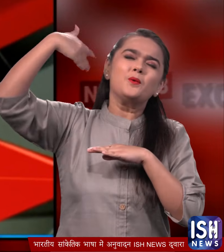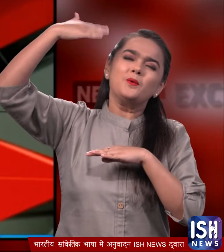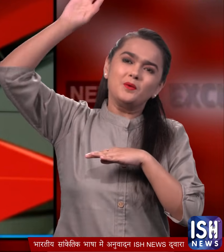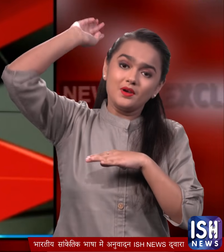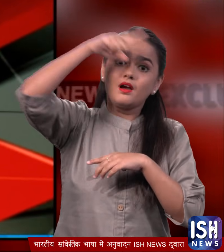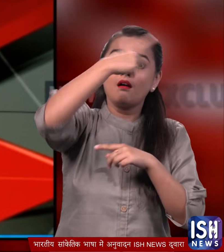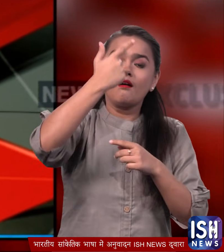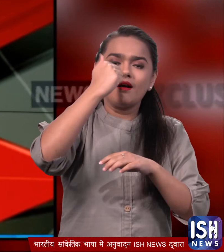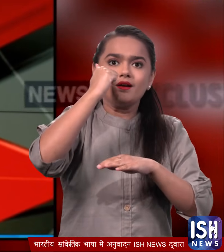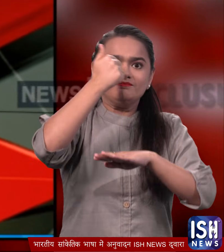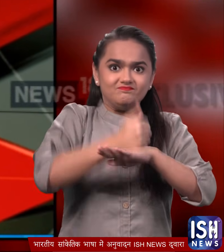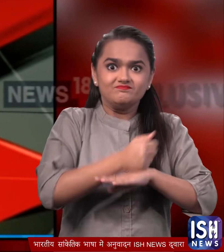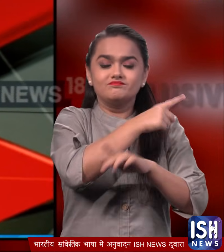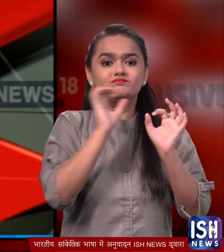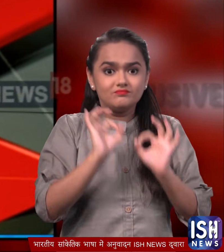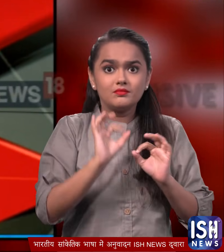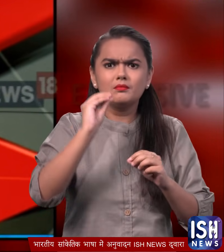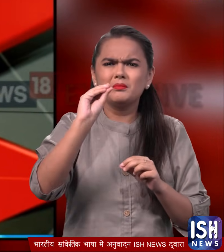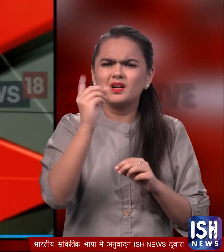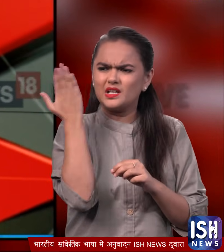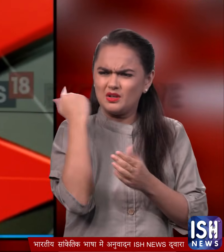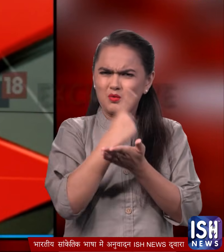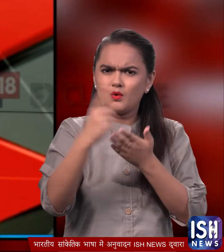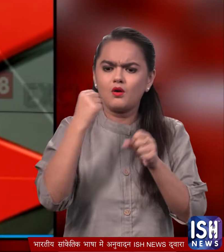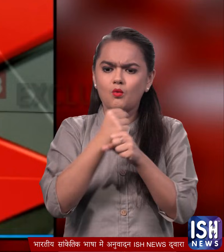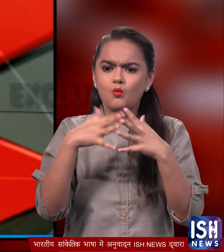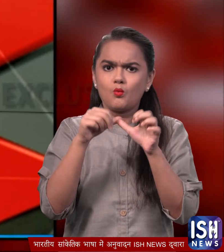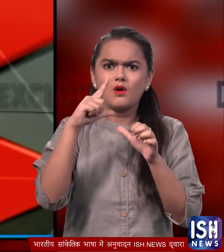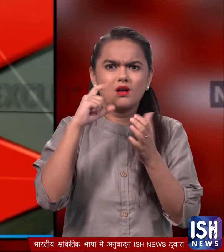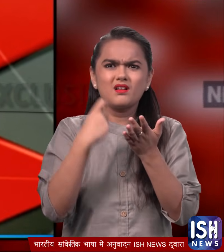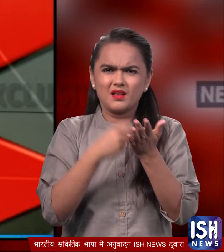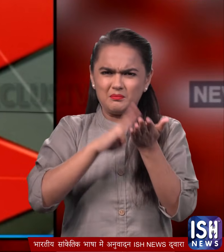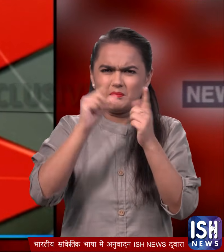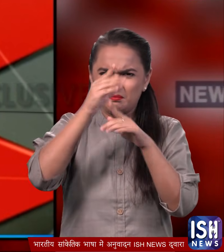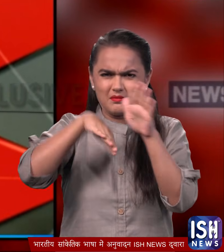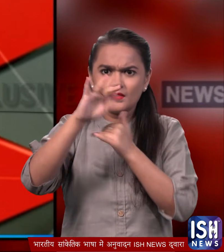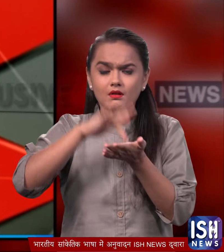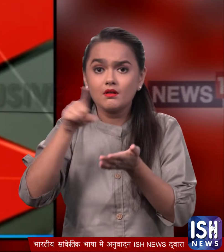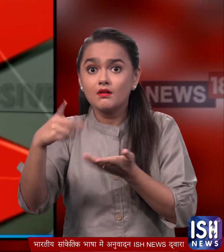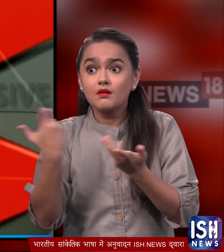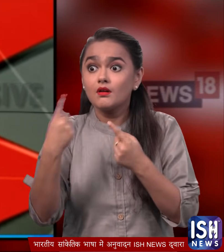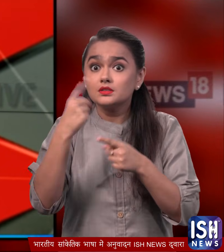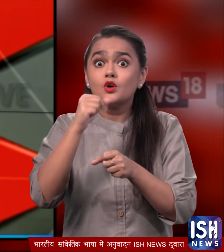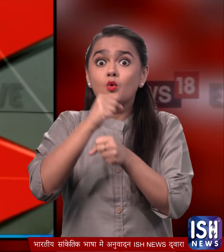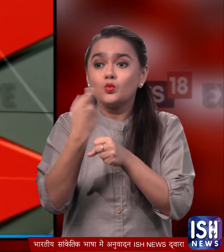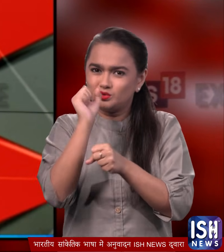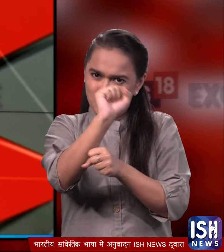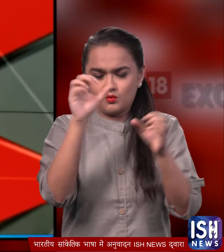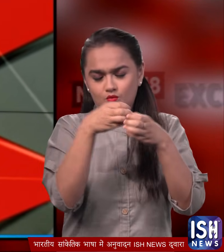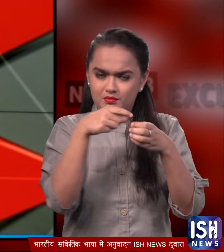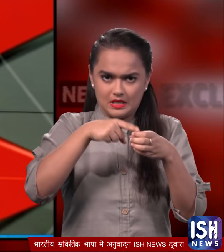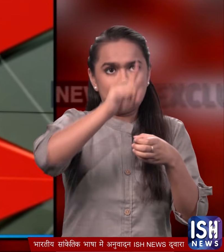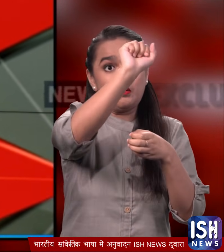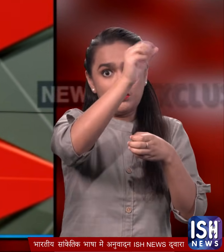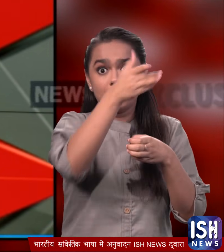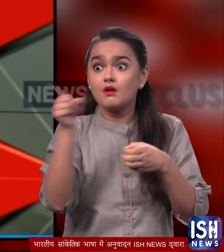की नींव रखी थी, लेकिन पिछले हफ्ते मध्य प्रदेश के ग्वालियर में राजा भोज की मूर्ति लगी, जिसमें उनको गुर्जर राजा बताए जाने पर राजपूत समुदाय